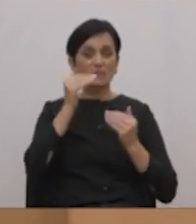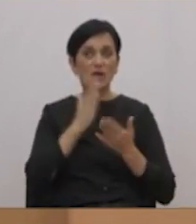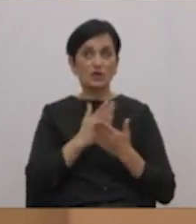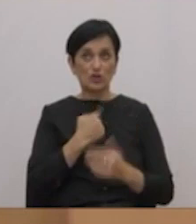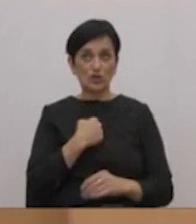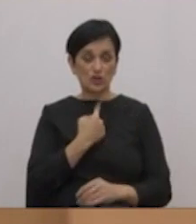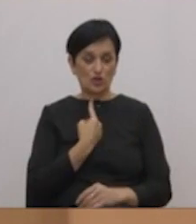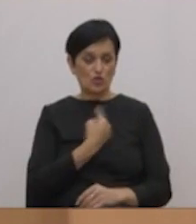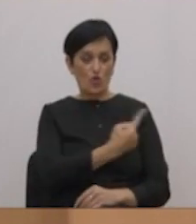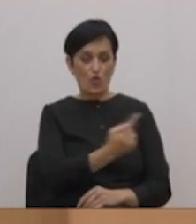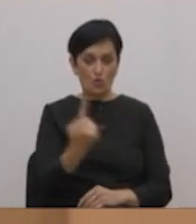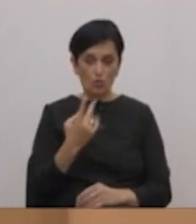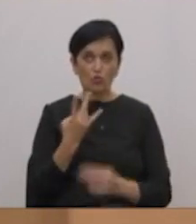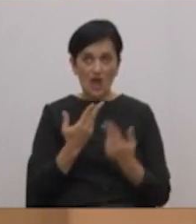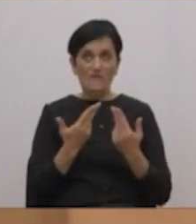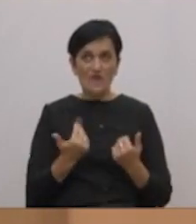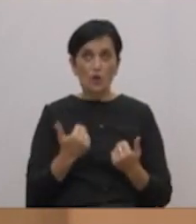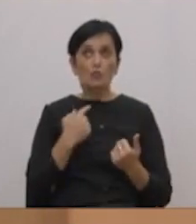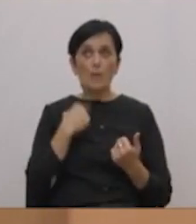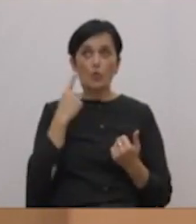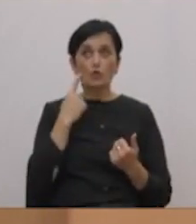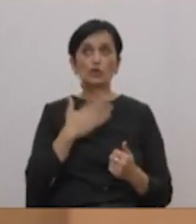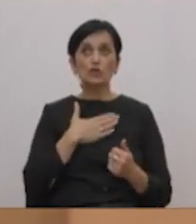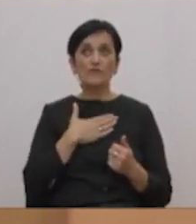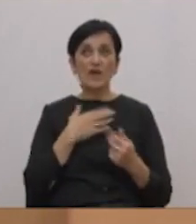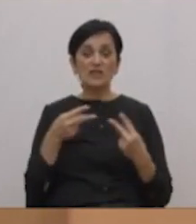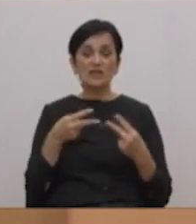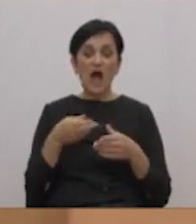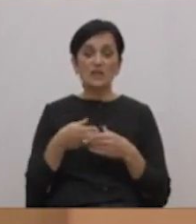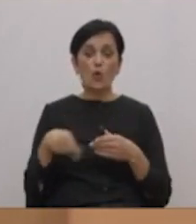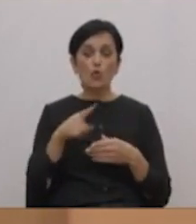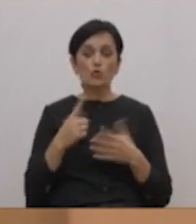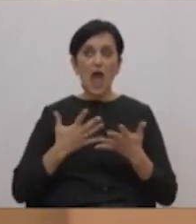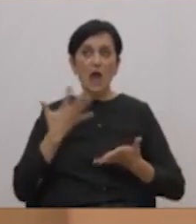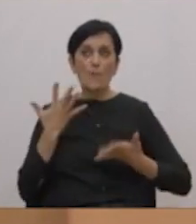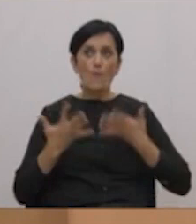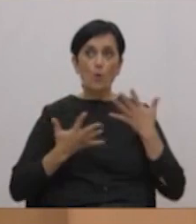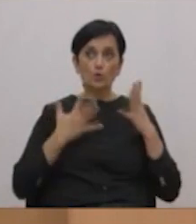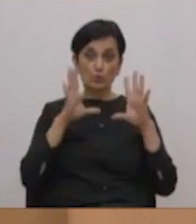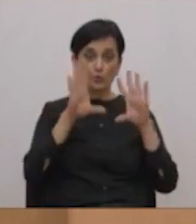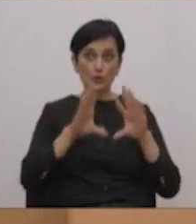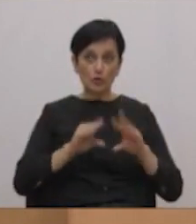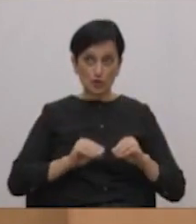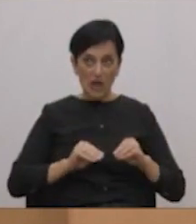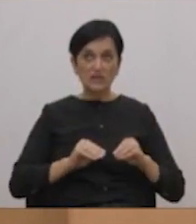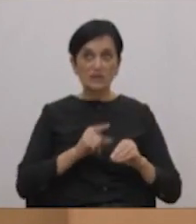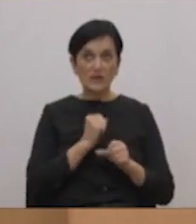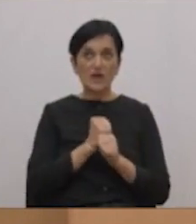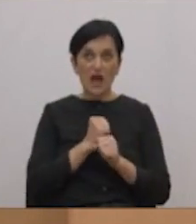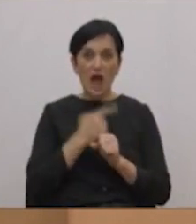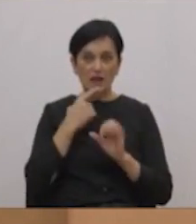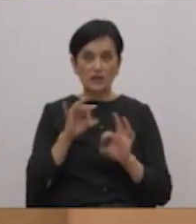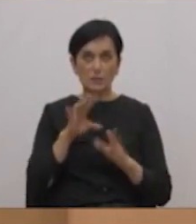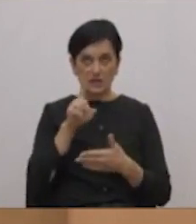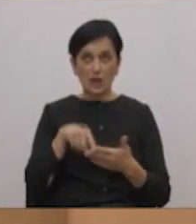თითოეულ ჩვენგანს და ეს უნდა ვაღიაროთ კიდევაც და მე მგონია რომ ჩვენი თანაგუნდელები ეს ემოციური ფონი რომ ჩაცხრება ცოტა ამას გააკეთებენ,